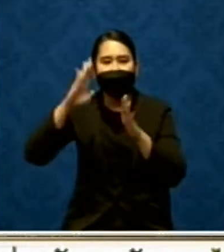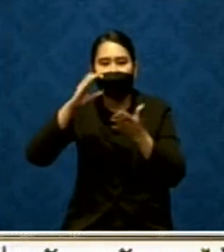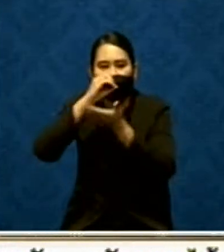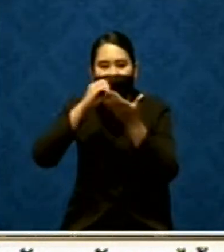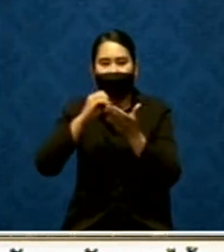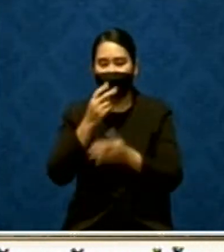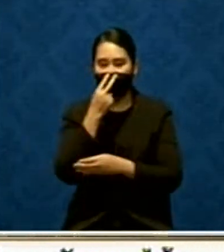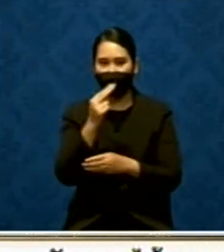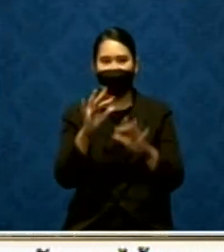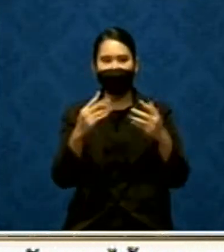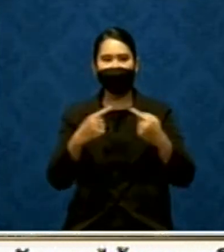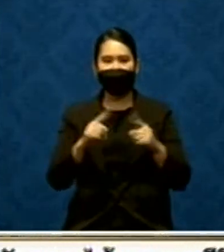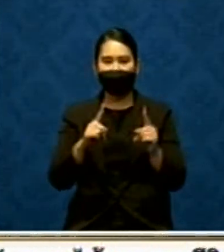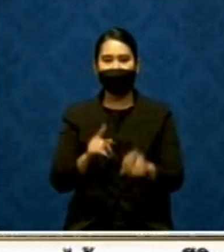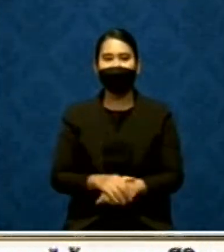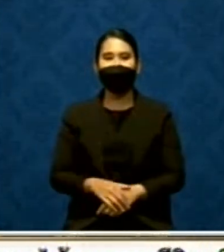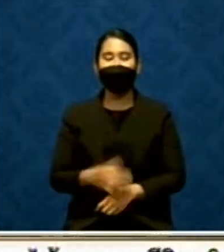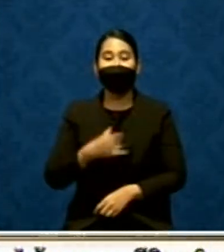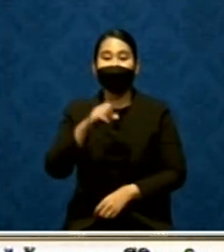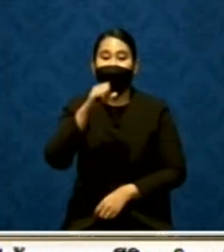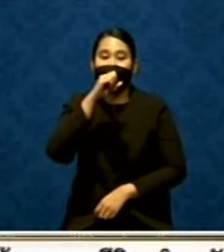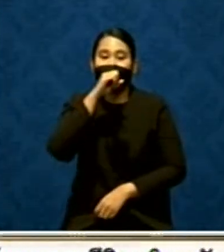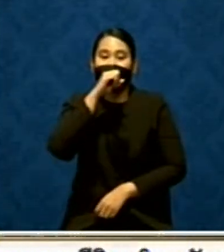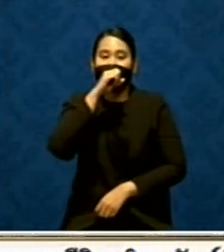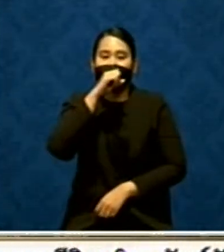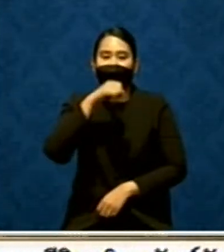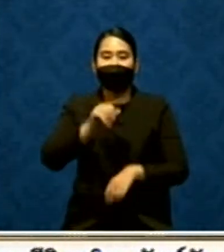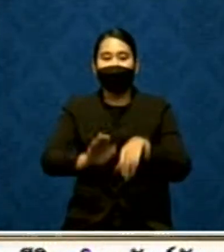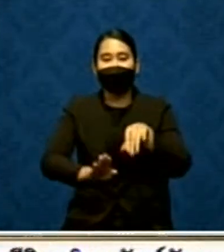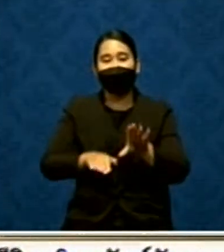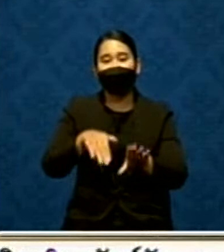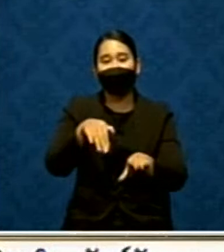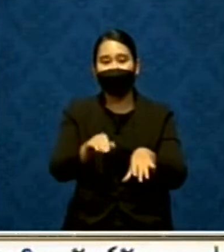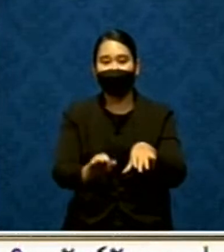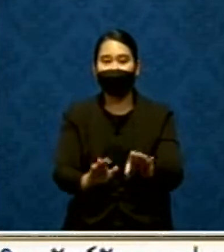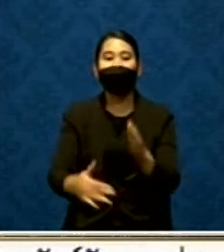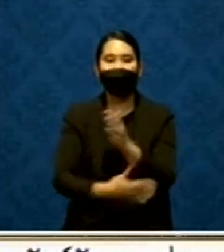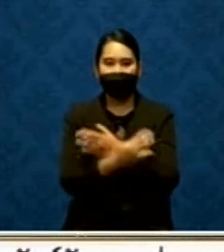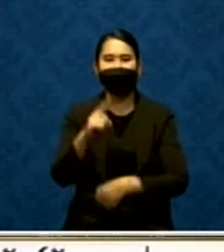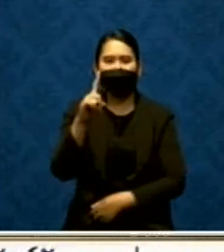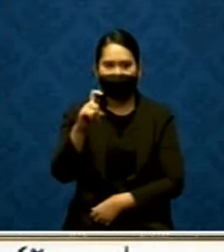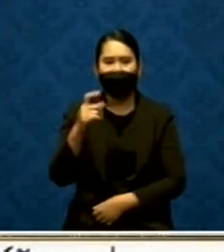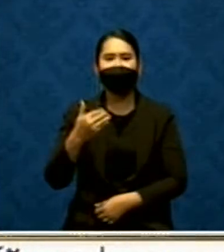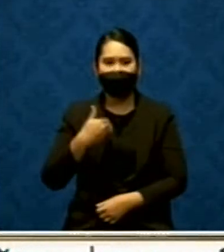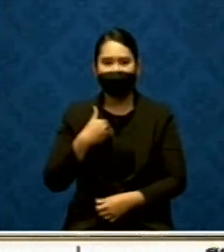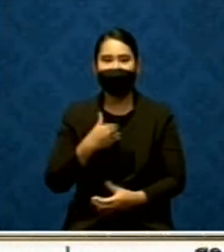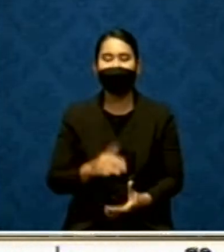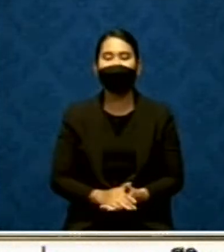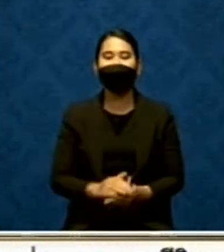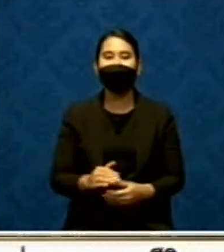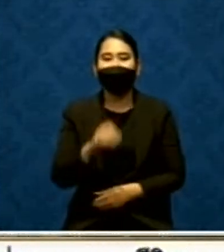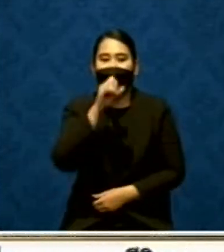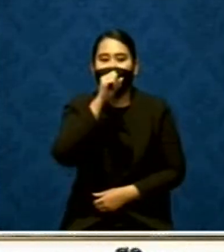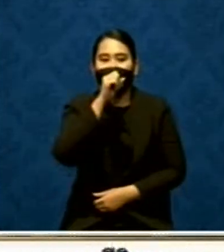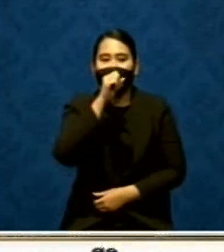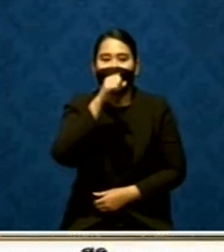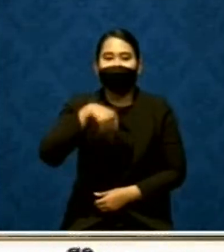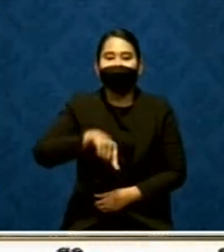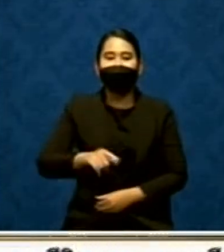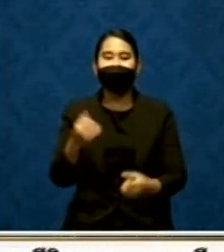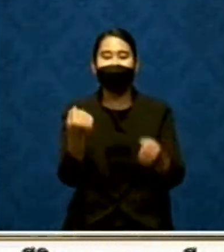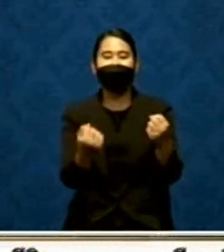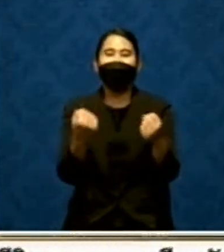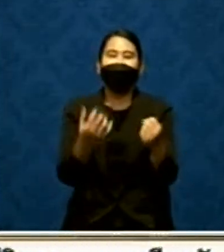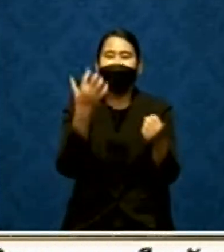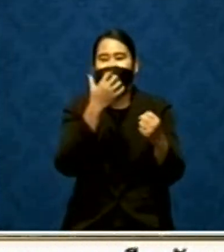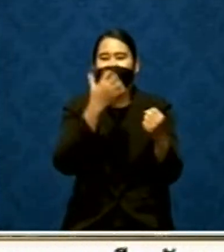ครับสูบแล้วเดินสโลไลฟ์ก็มีโอกาสตายได้เช่นเดียวกันนะครับสูบแล้วเดินสโลไลฟ์ขับรถไปหัวล้อไปก็